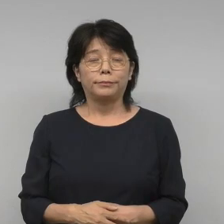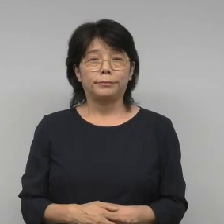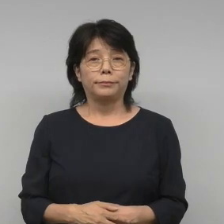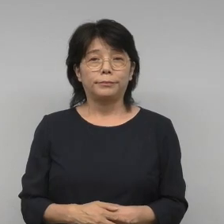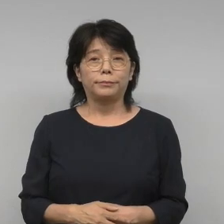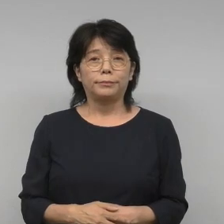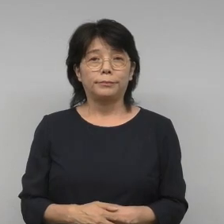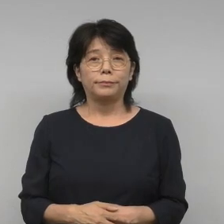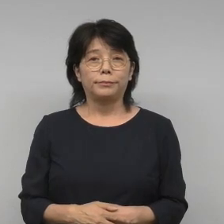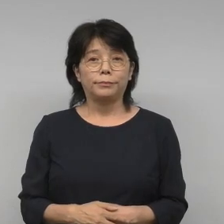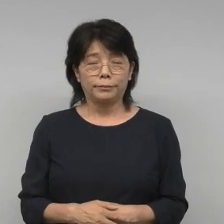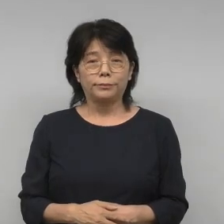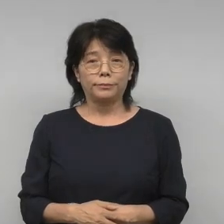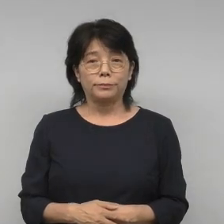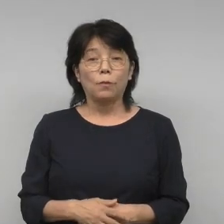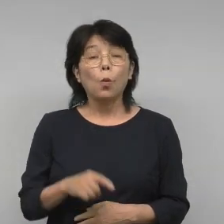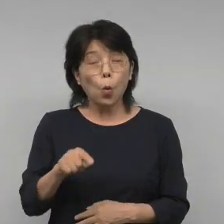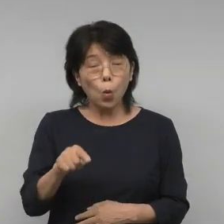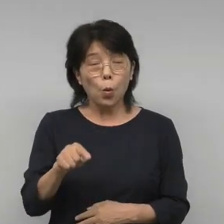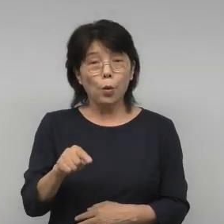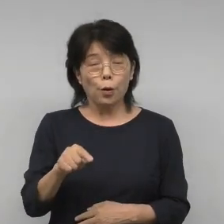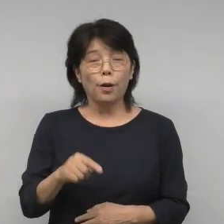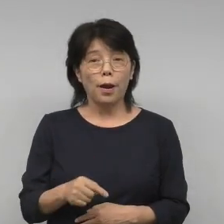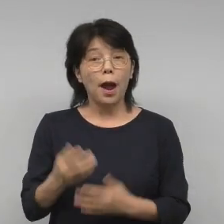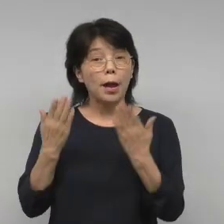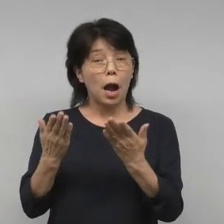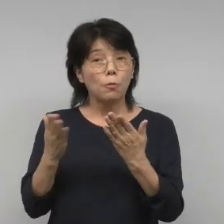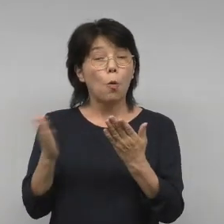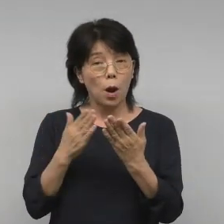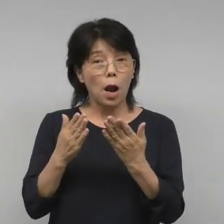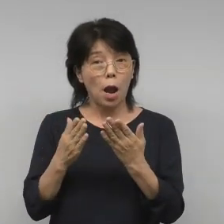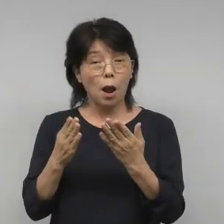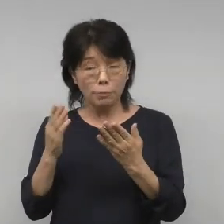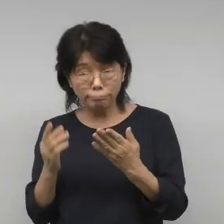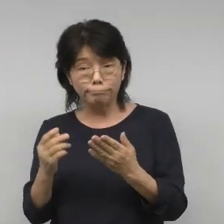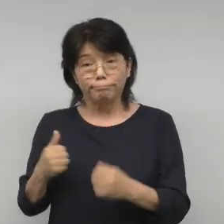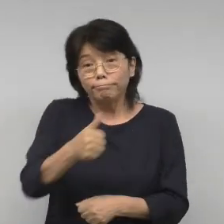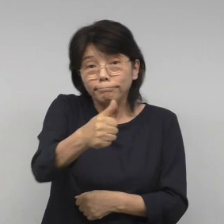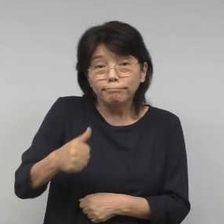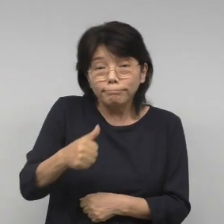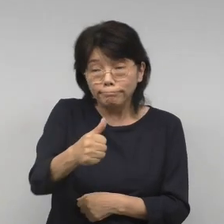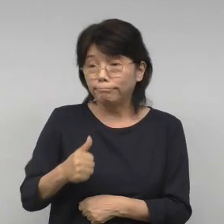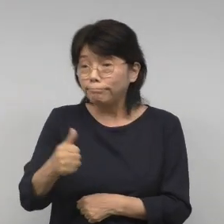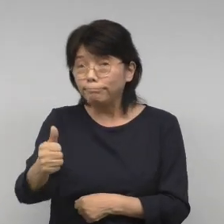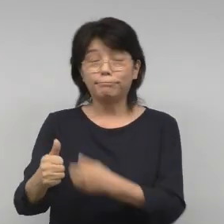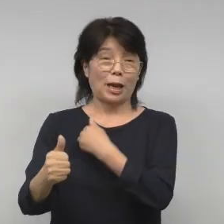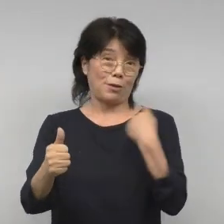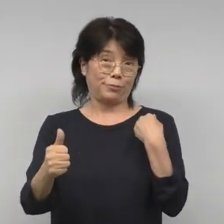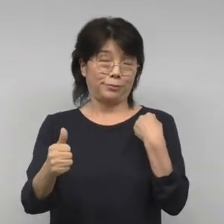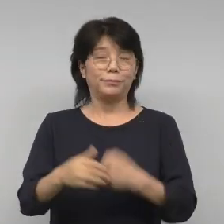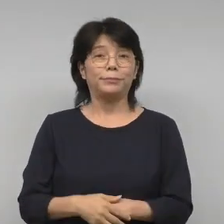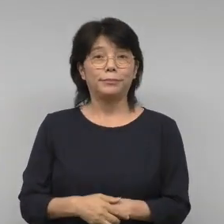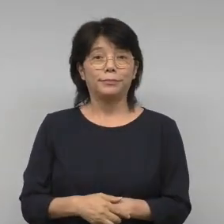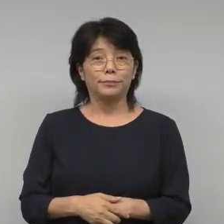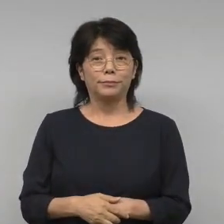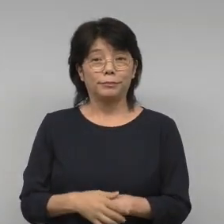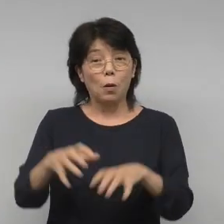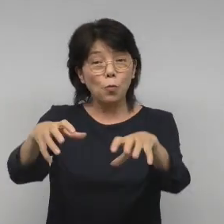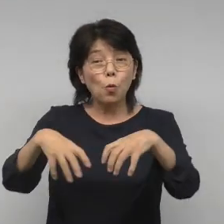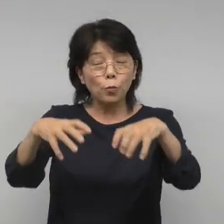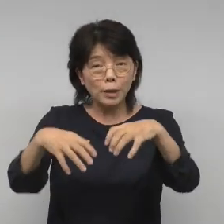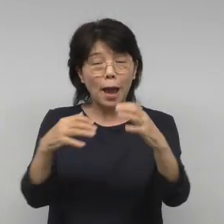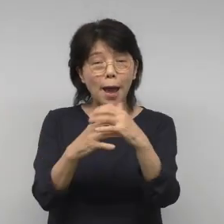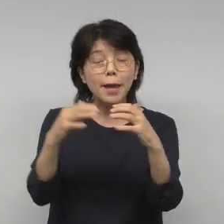この農学塾でありますが、学校から直接通えるという点、それから収穫した野菜